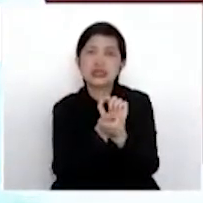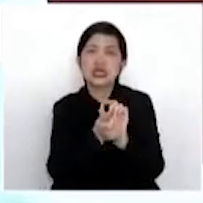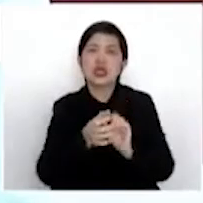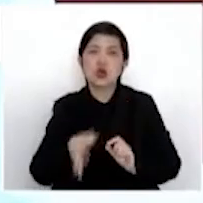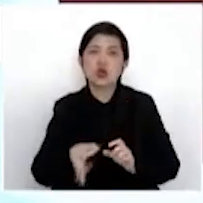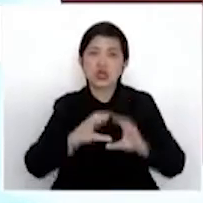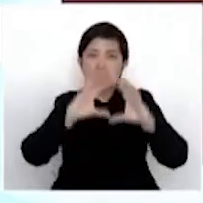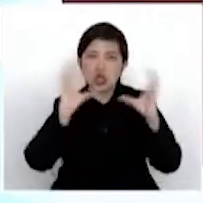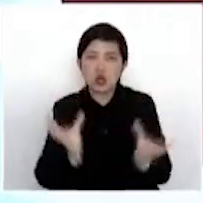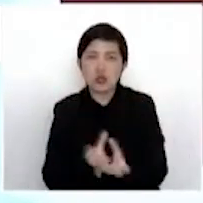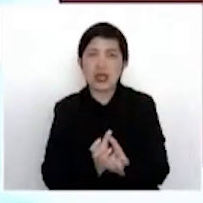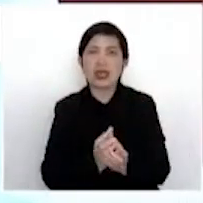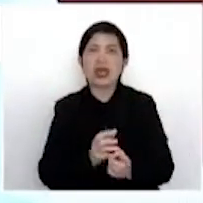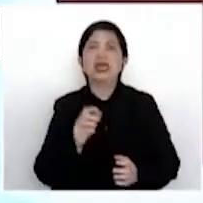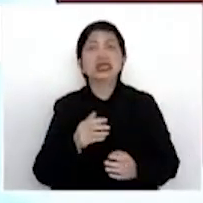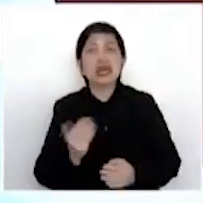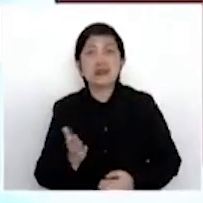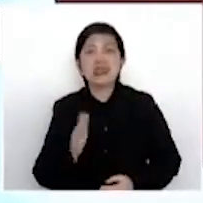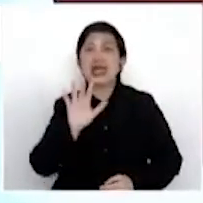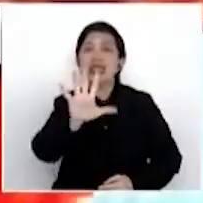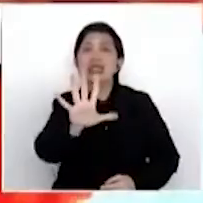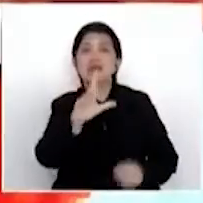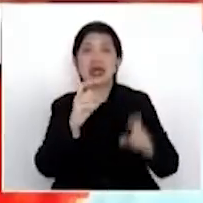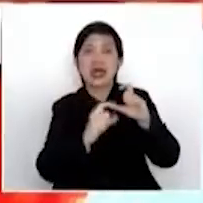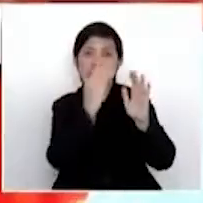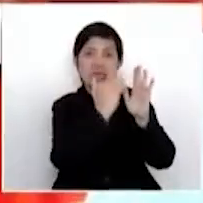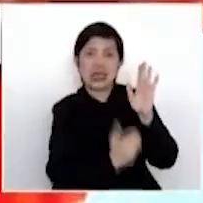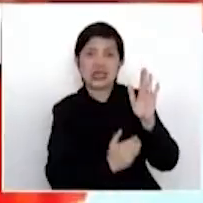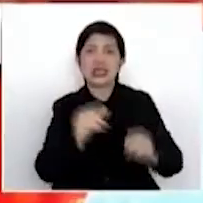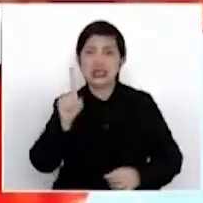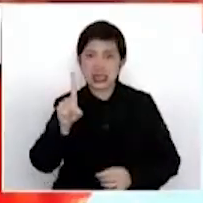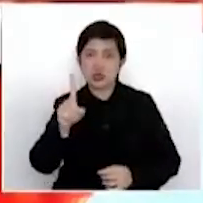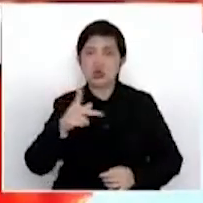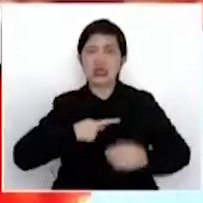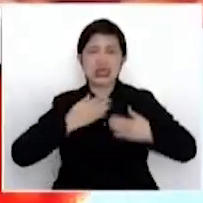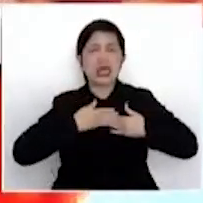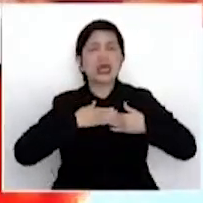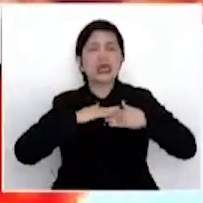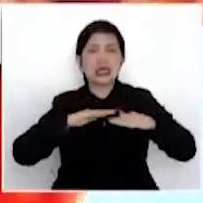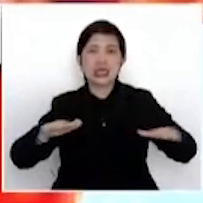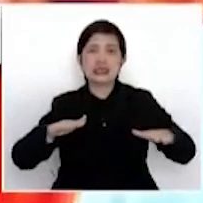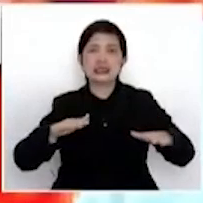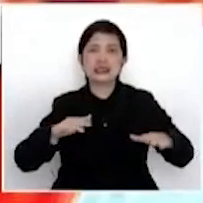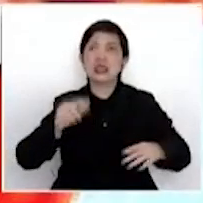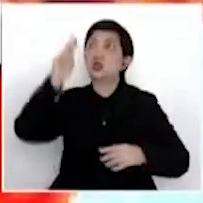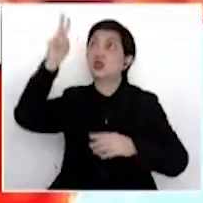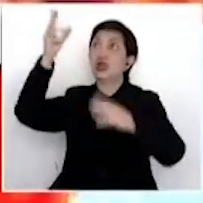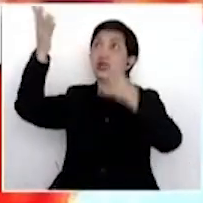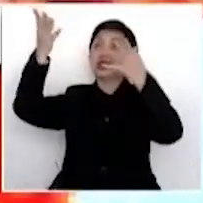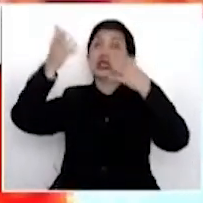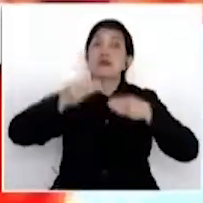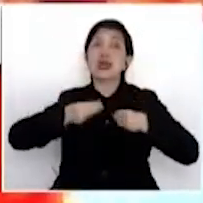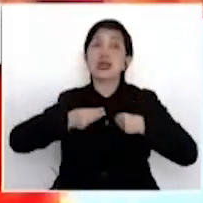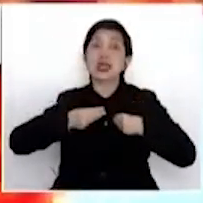syaratnya syarat ada lima syarat pertama kita harus ikhlas menerima ciptaan Tuhan yang sesama